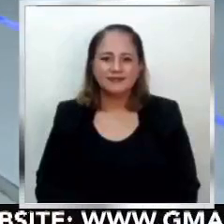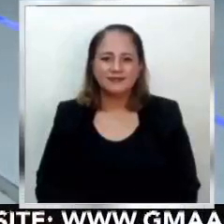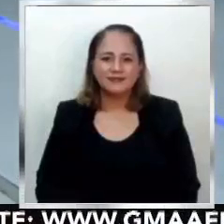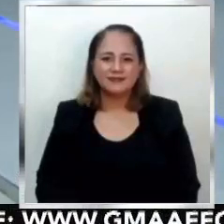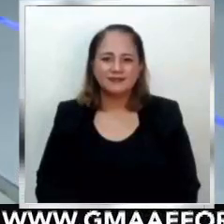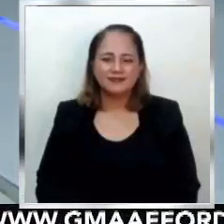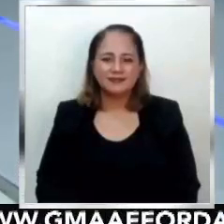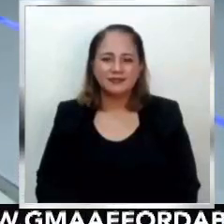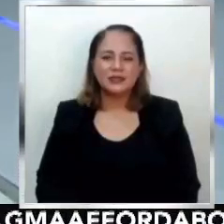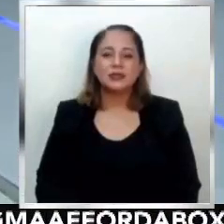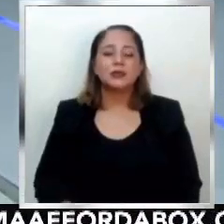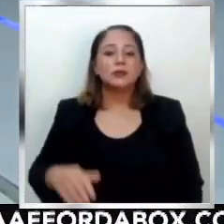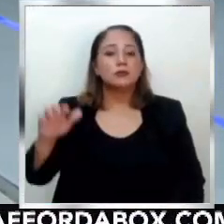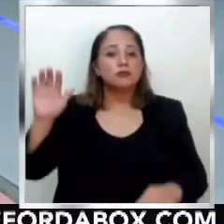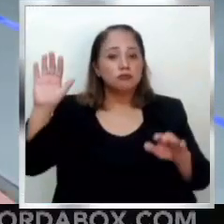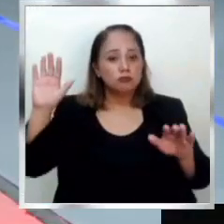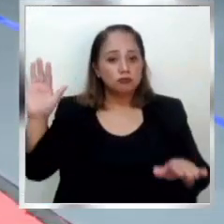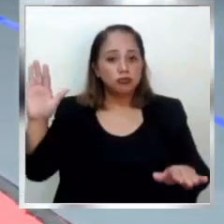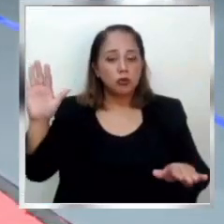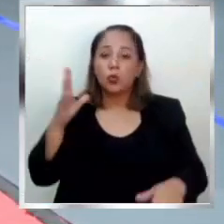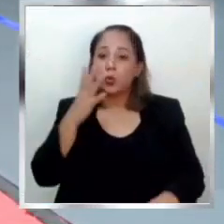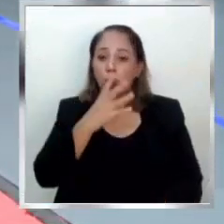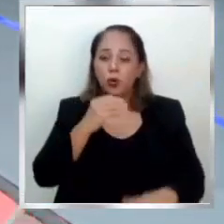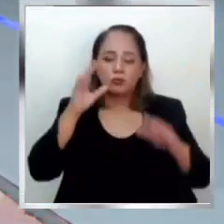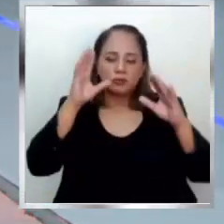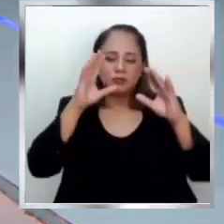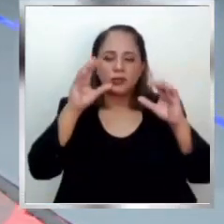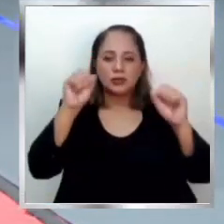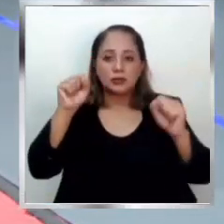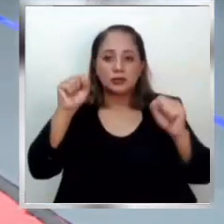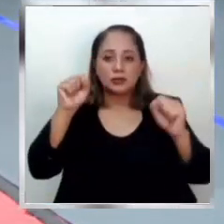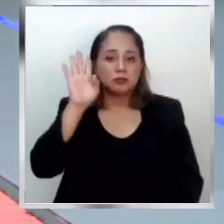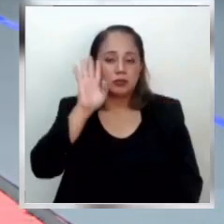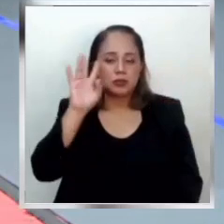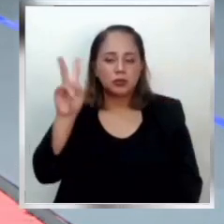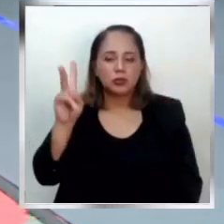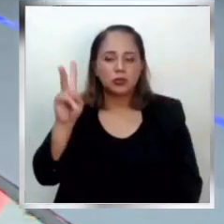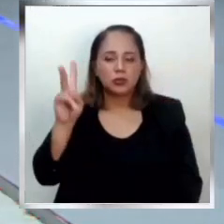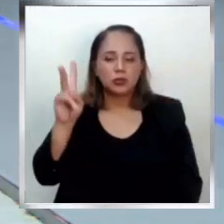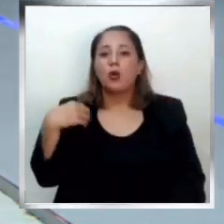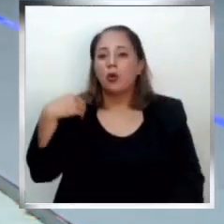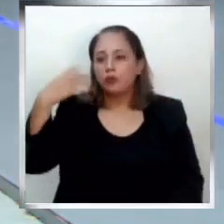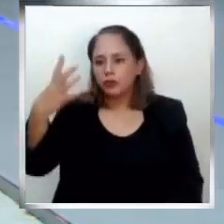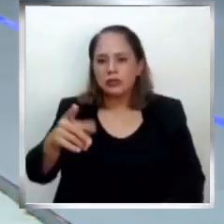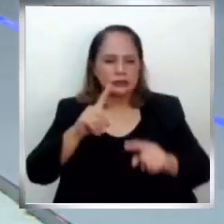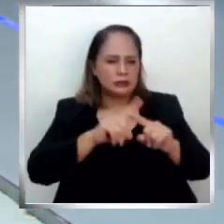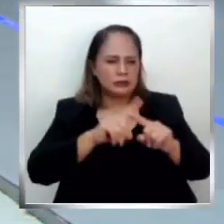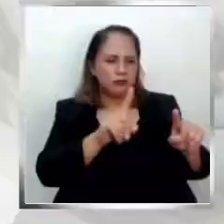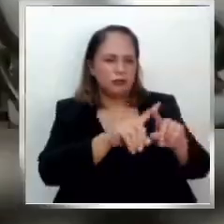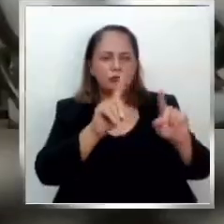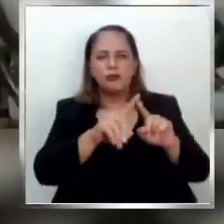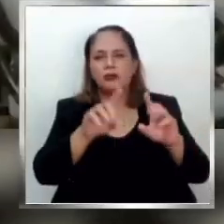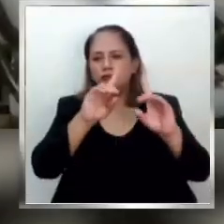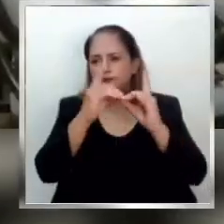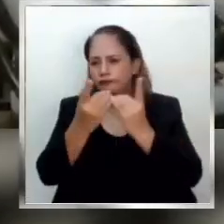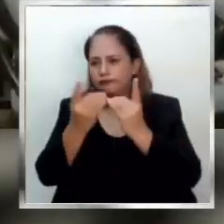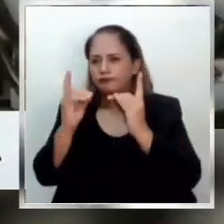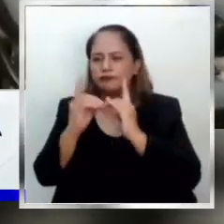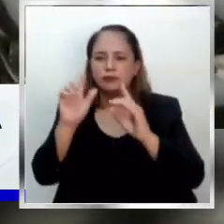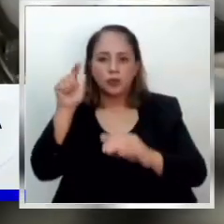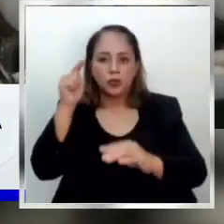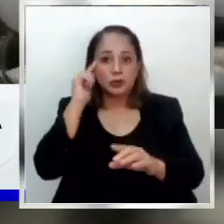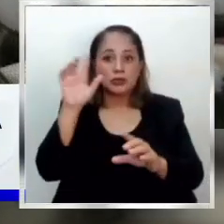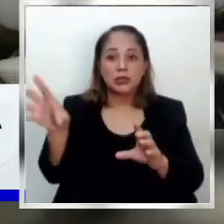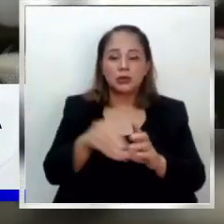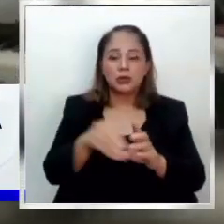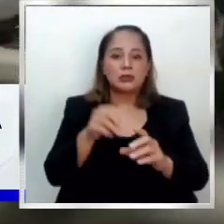Nanumpa sa harap ni Pangulong Bongbong Marcos kagabi ang mga opisyal na maupo sa iba't ibang ahensya ng gobyerno. Kabilang sa kanila ang aktor